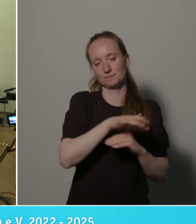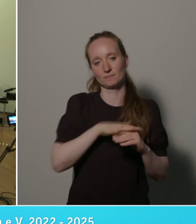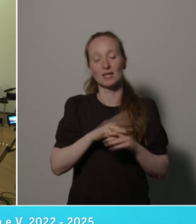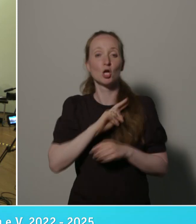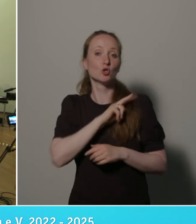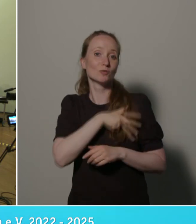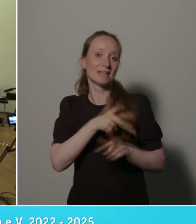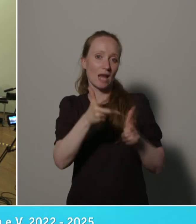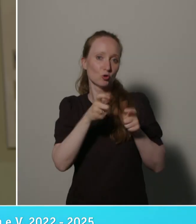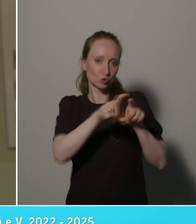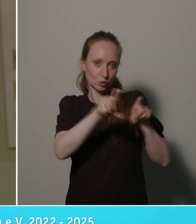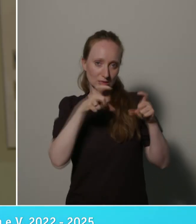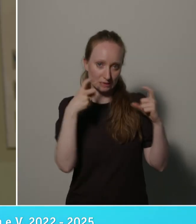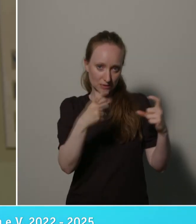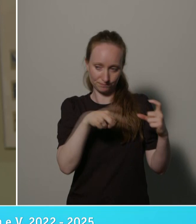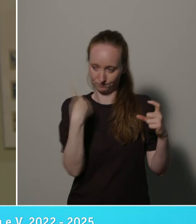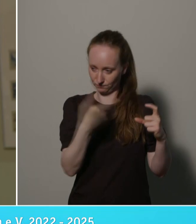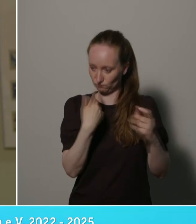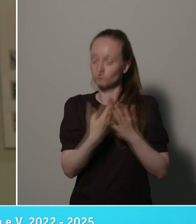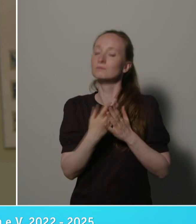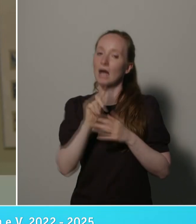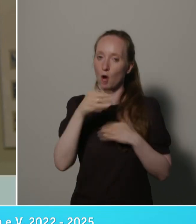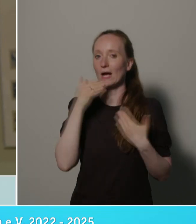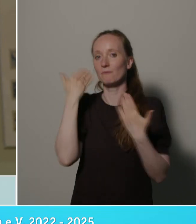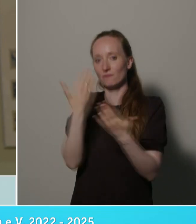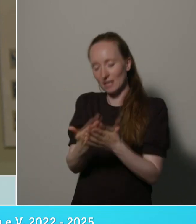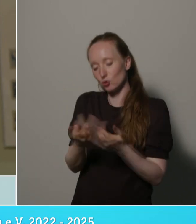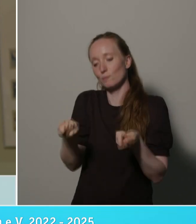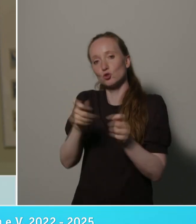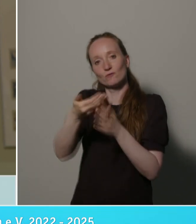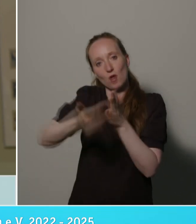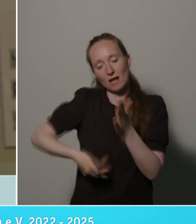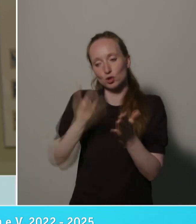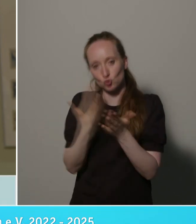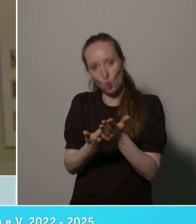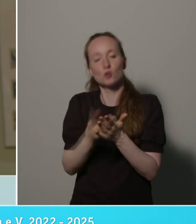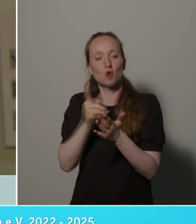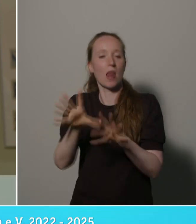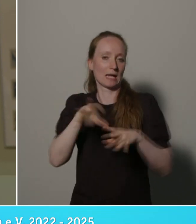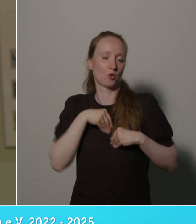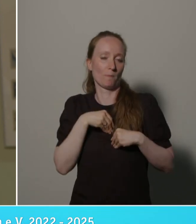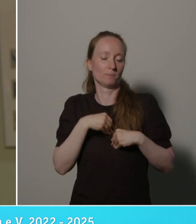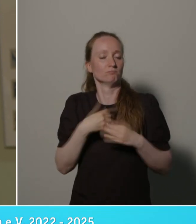der Sozialausschuss empfiehlt ebenfalls die Annahme dieser Beschlussvorlage.